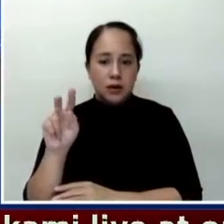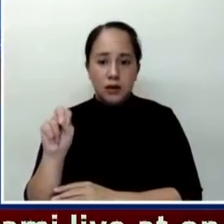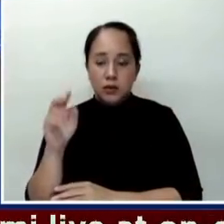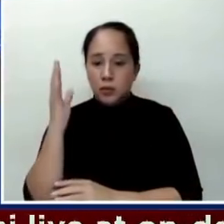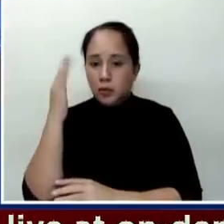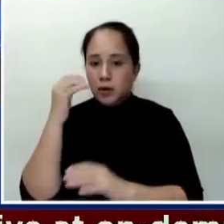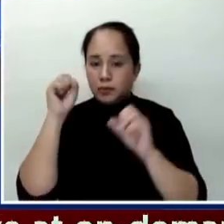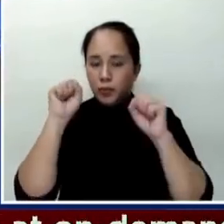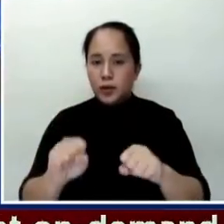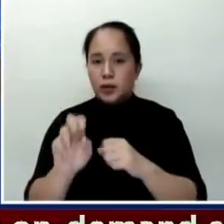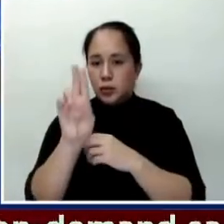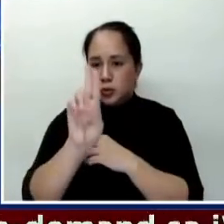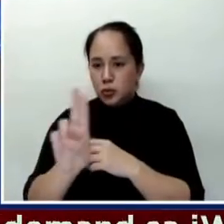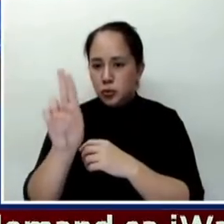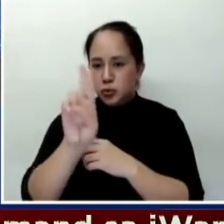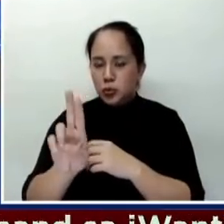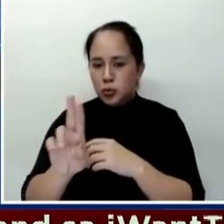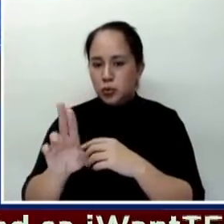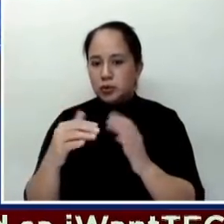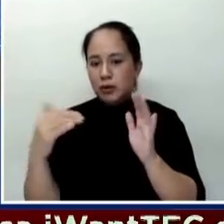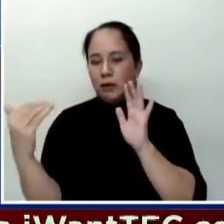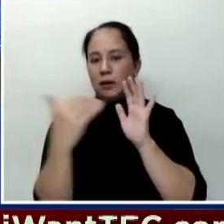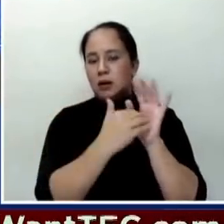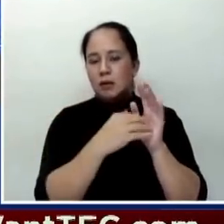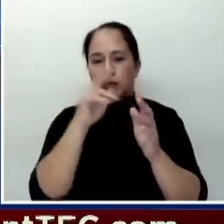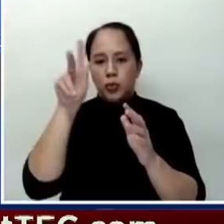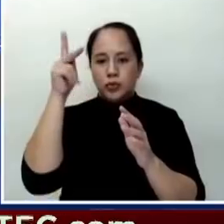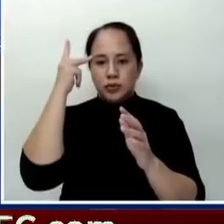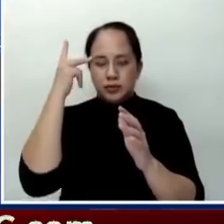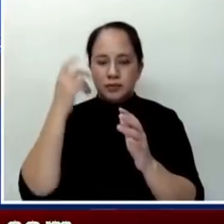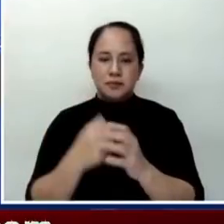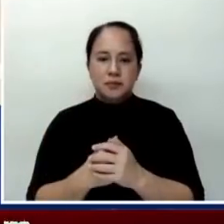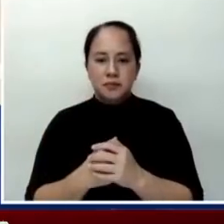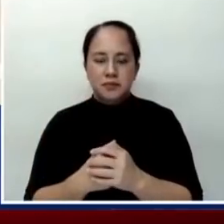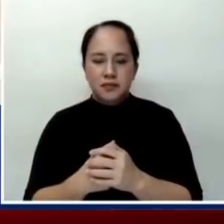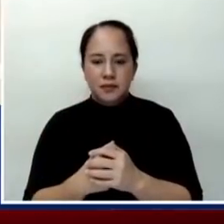itong magamit na armas sa political attacks.